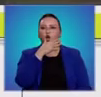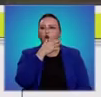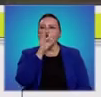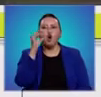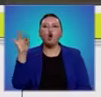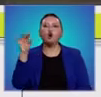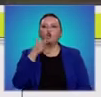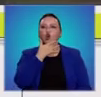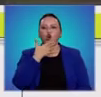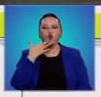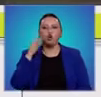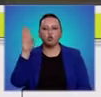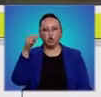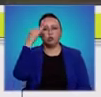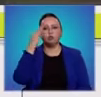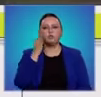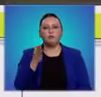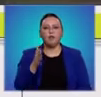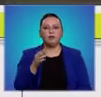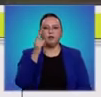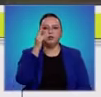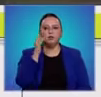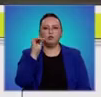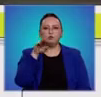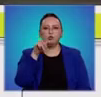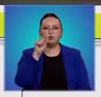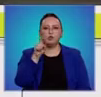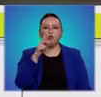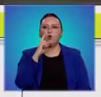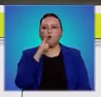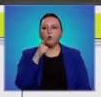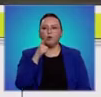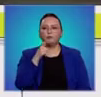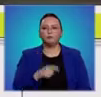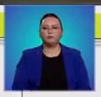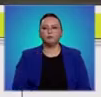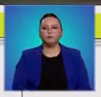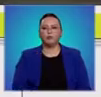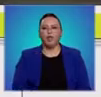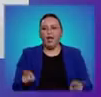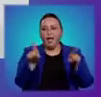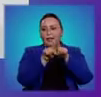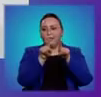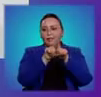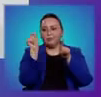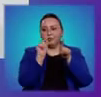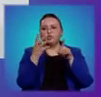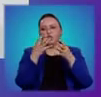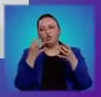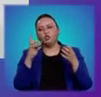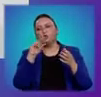байна. За, тэгвэл цутгах гэдэг үгтэй монгол бичигт адилхан бичигддэг үг